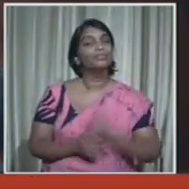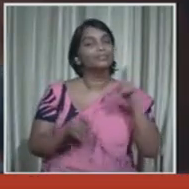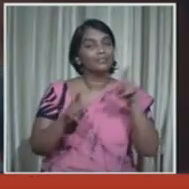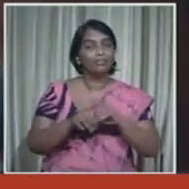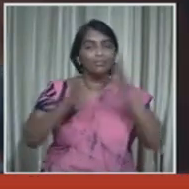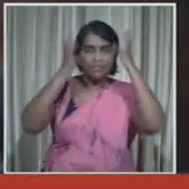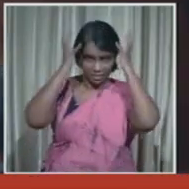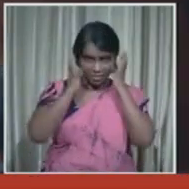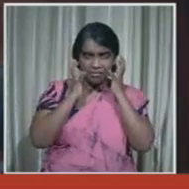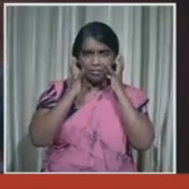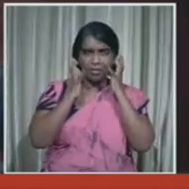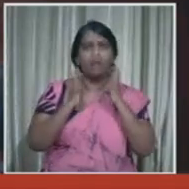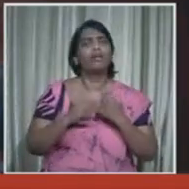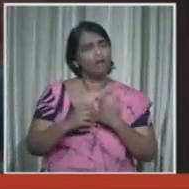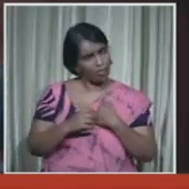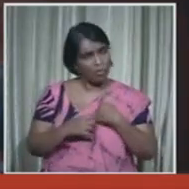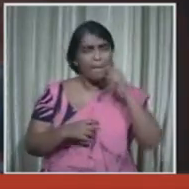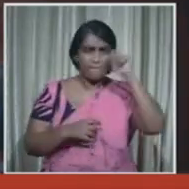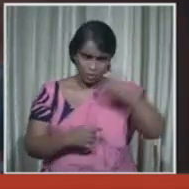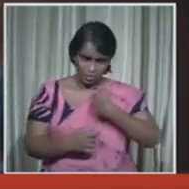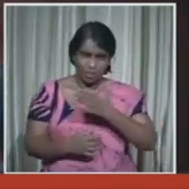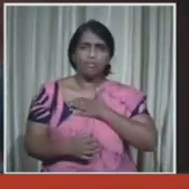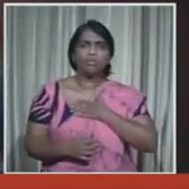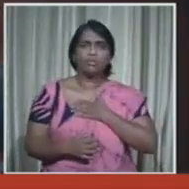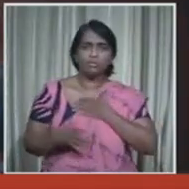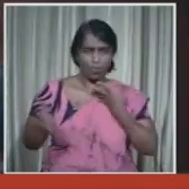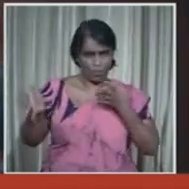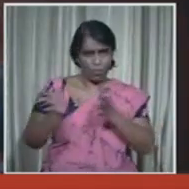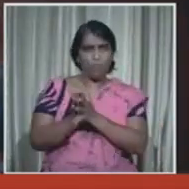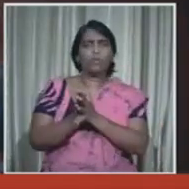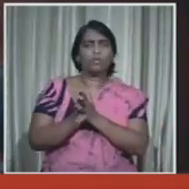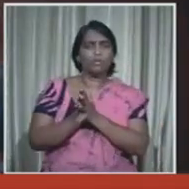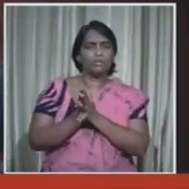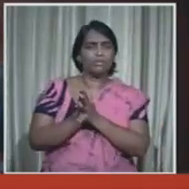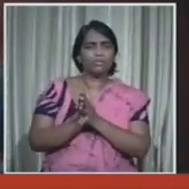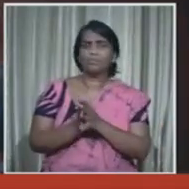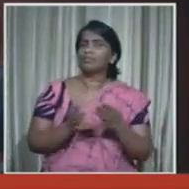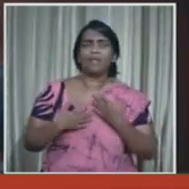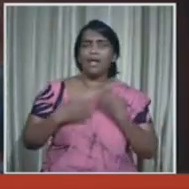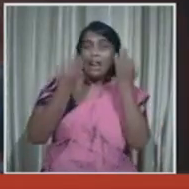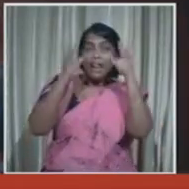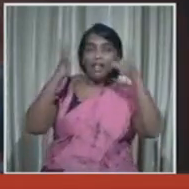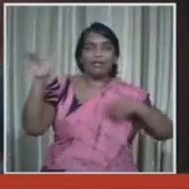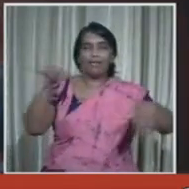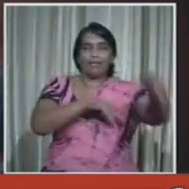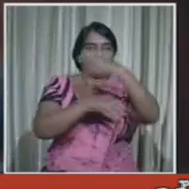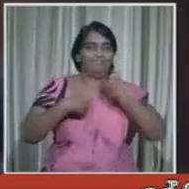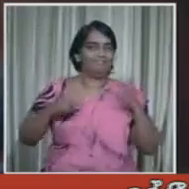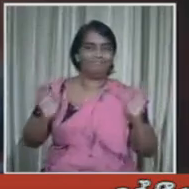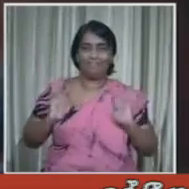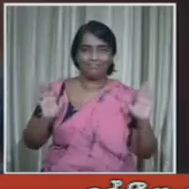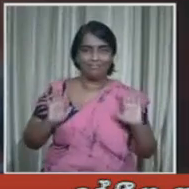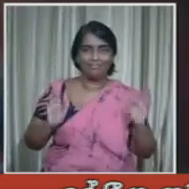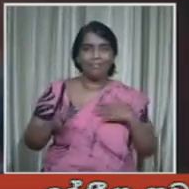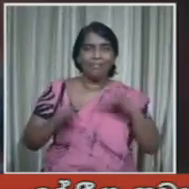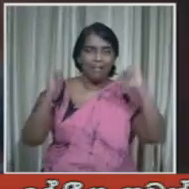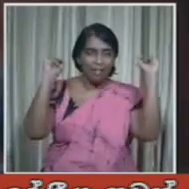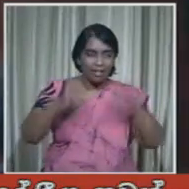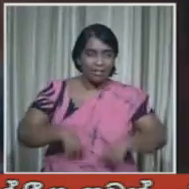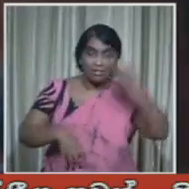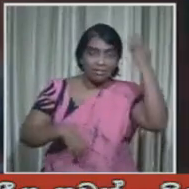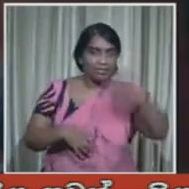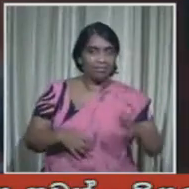මොකද්ද ඔව් මගේ මිනිහෙක් මගේ සෝදරෙක් අපි නිදැල්ල යන්නේ නැහැ මතක තබා ගන්න අපි නිකන් ලාභයට ගොදුරු